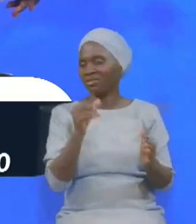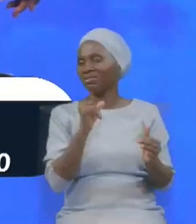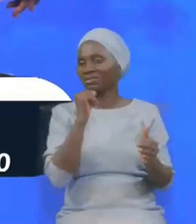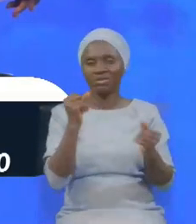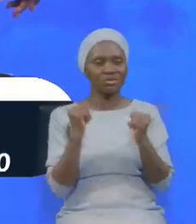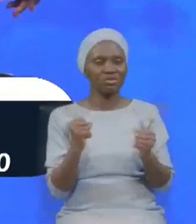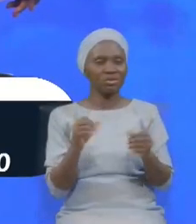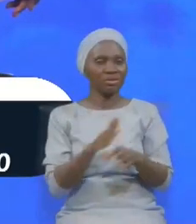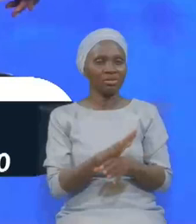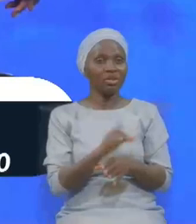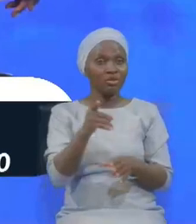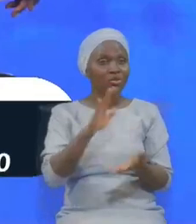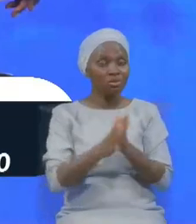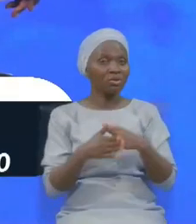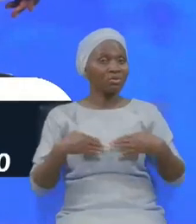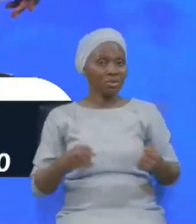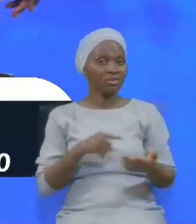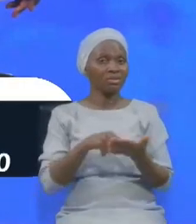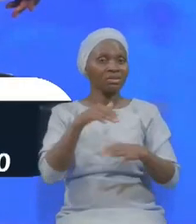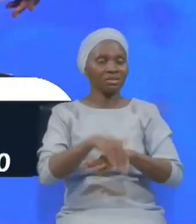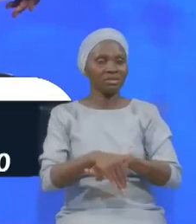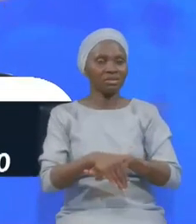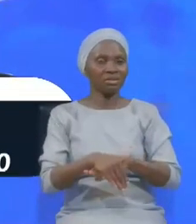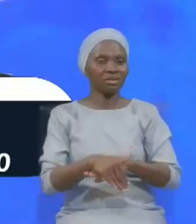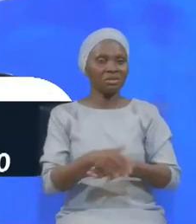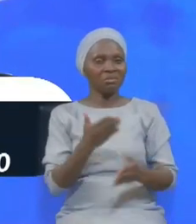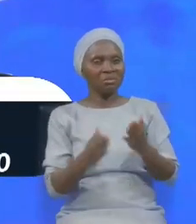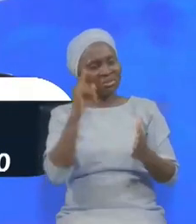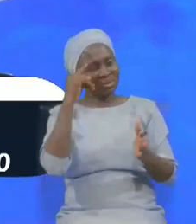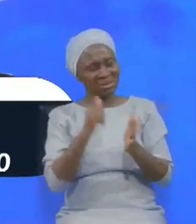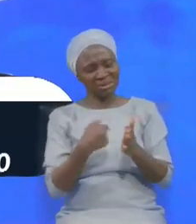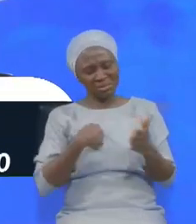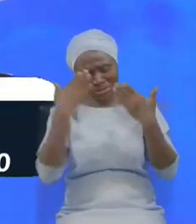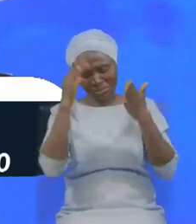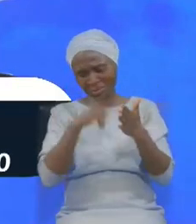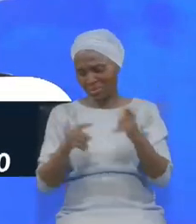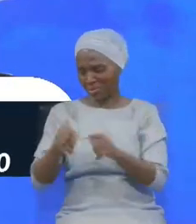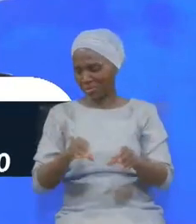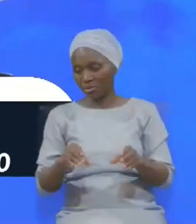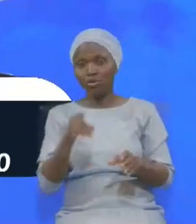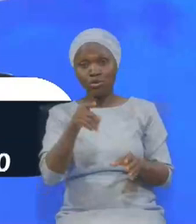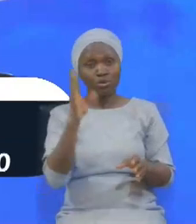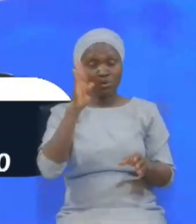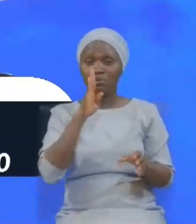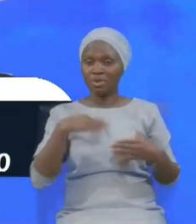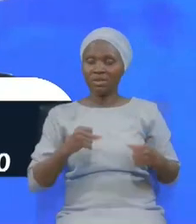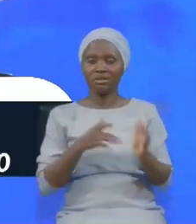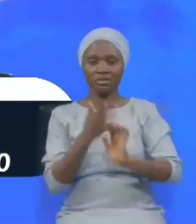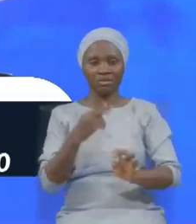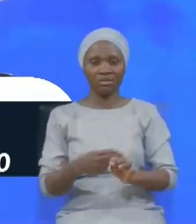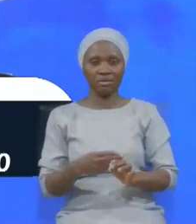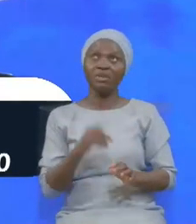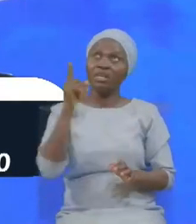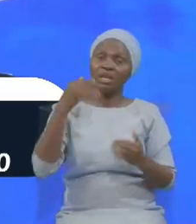soir. Je ne sais pas ce que je vais faire, vous serez guéri ce soir. Il a donné l'ordre, il a donné la